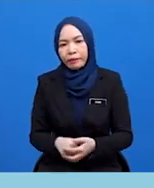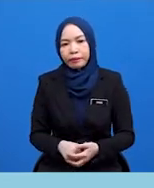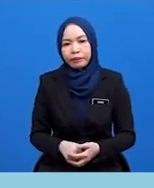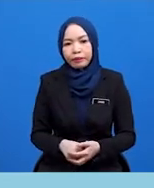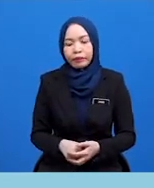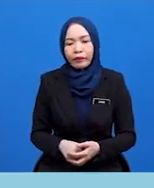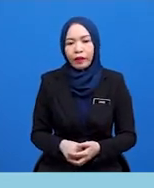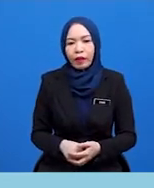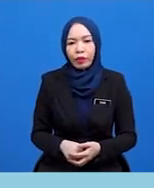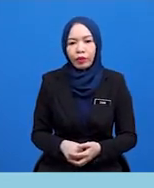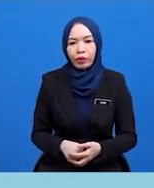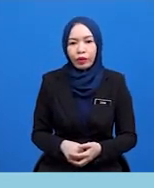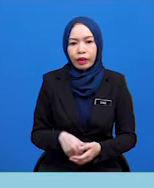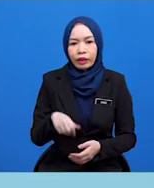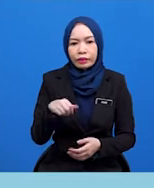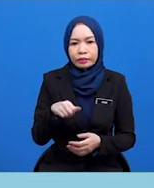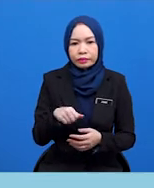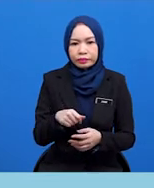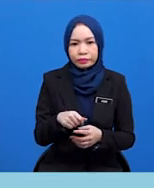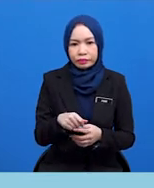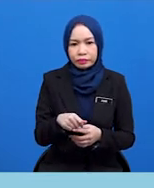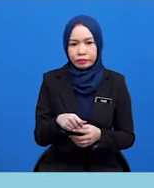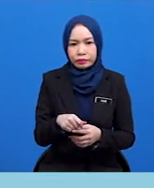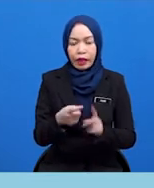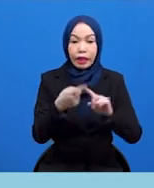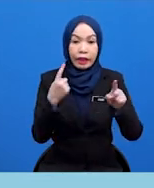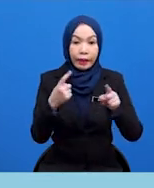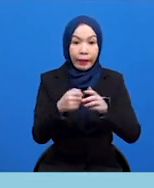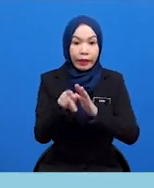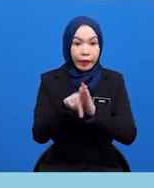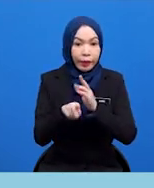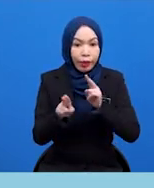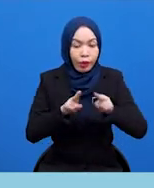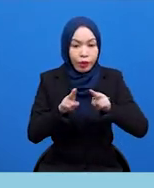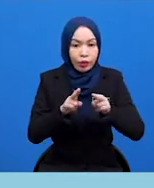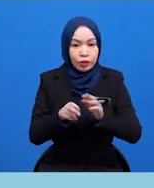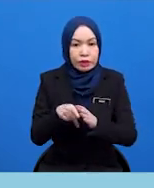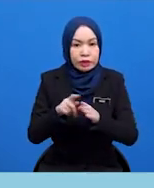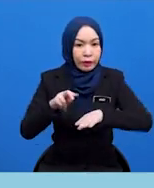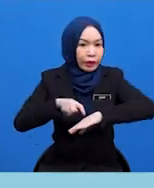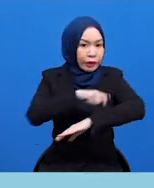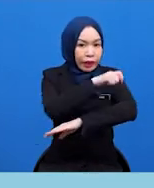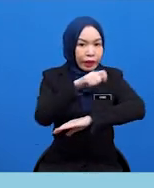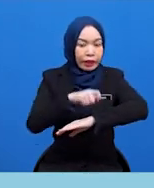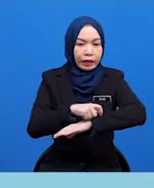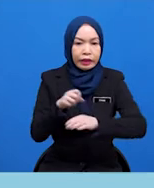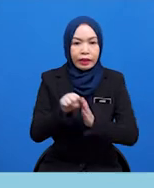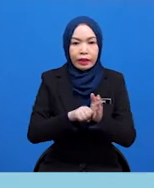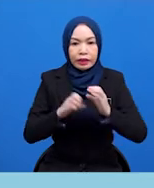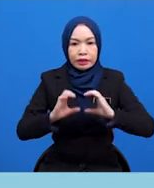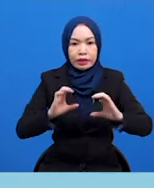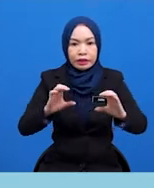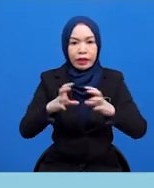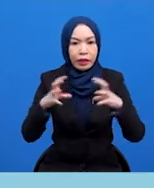atau EIA oleh pengusaha pertanian secara besar-besaran, khususnya